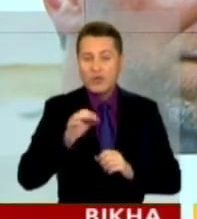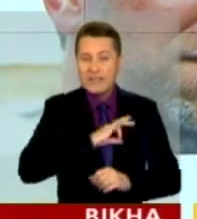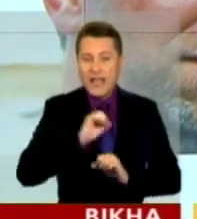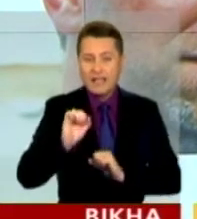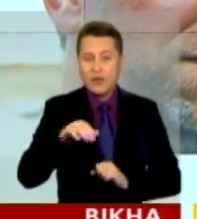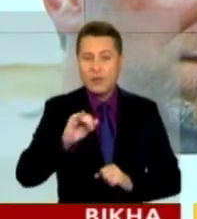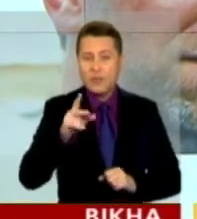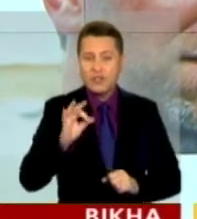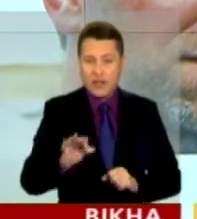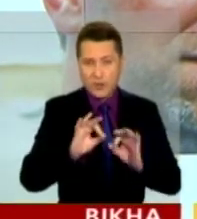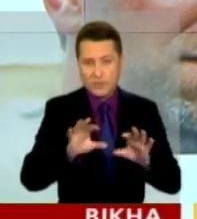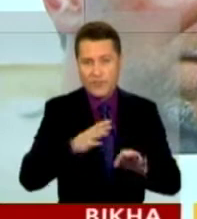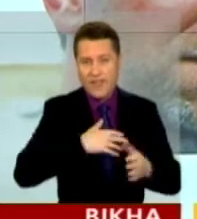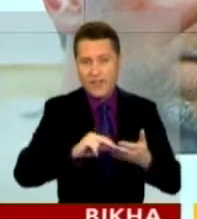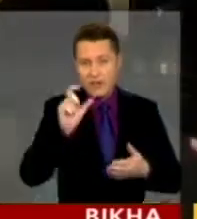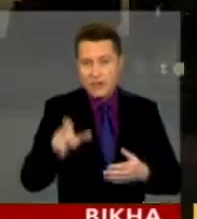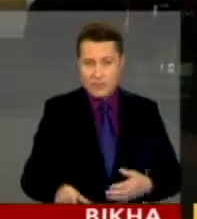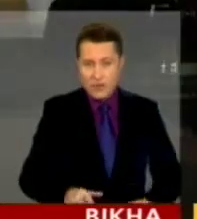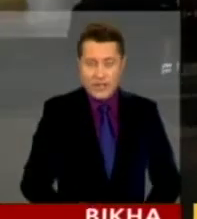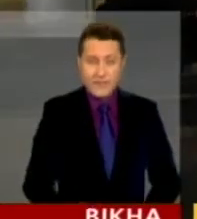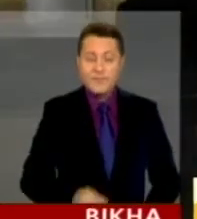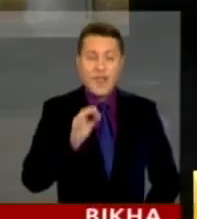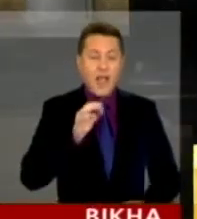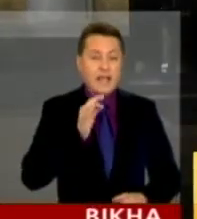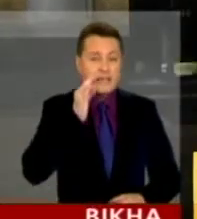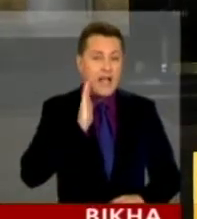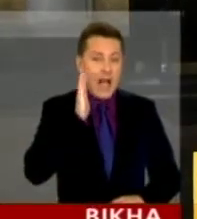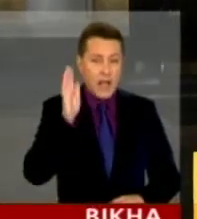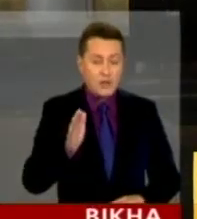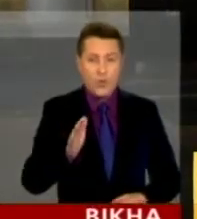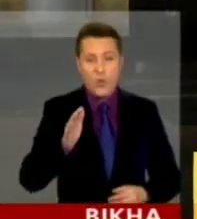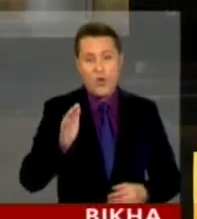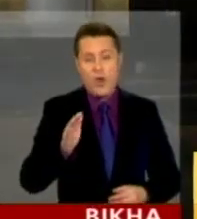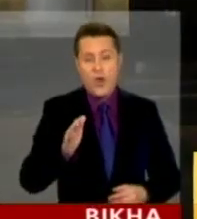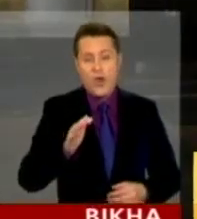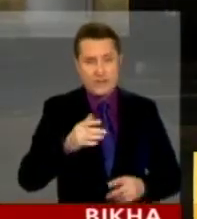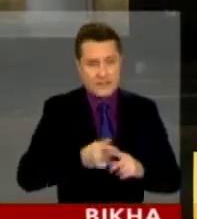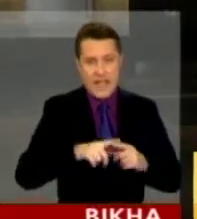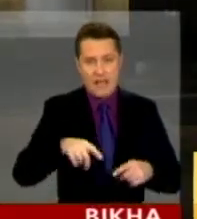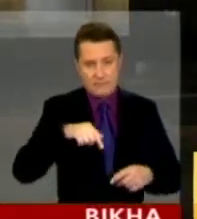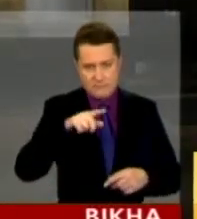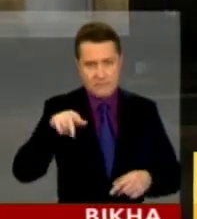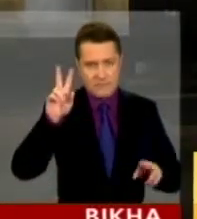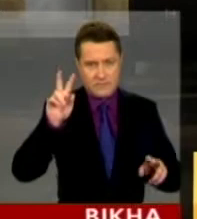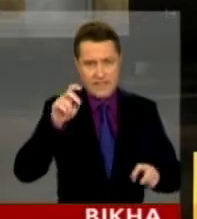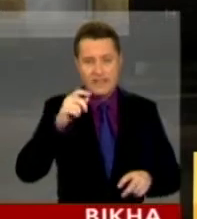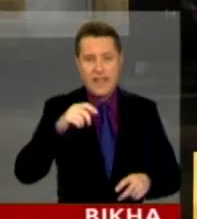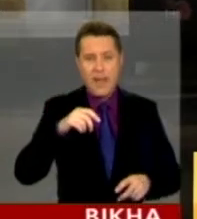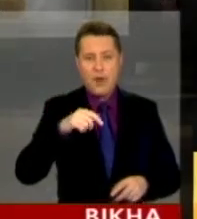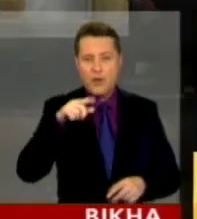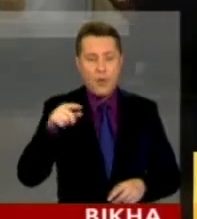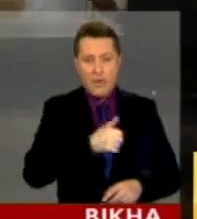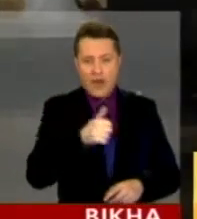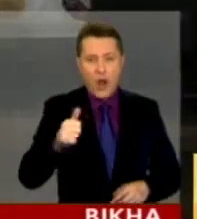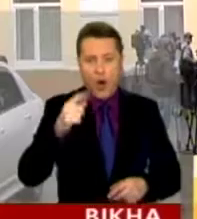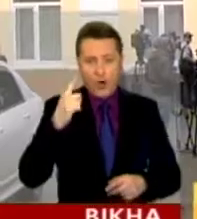рішення Феміди Галина Сергеєва. Ще зранку доля Сергія Власенка стала темою номер один в Україні. Біля будівлі Печерського суду